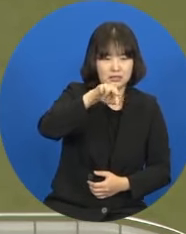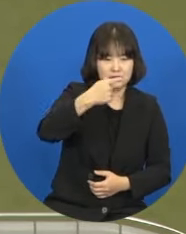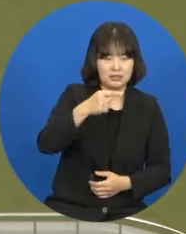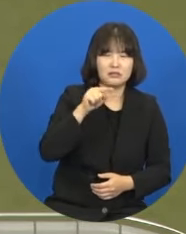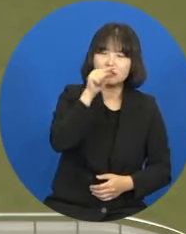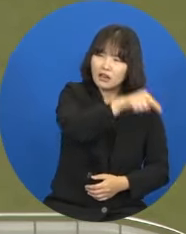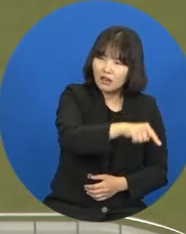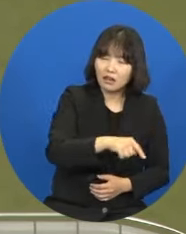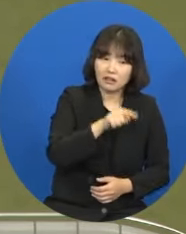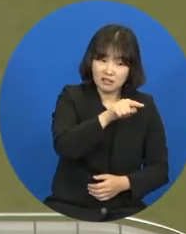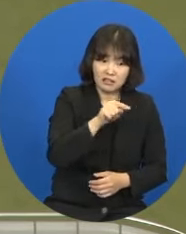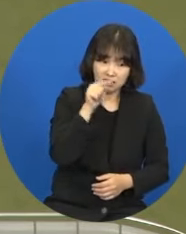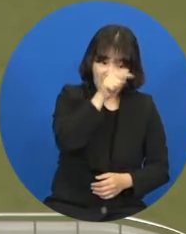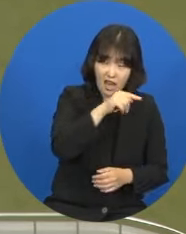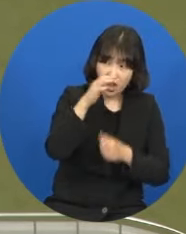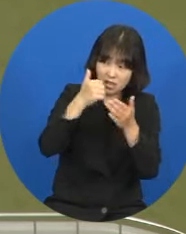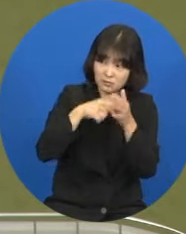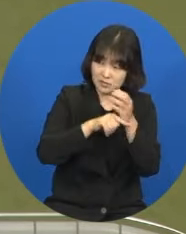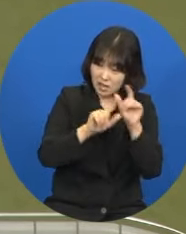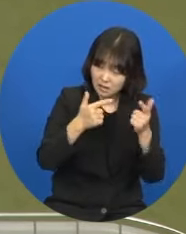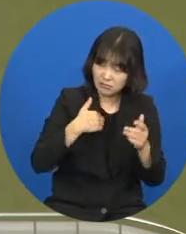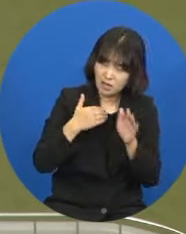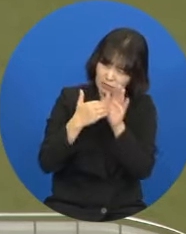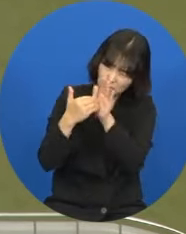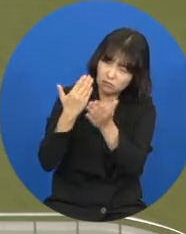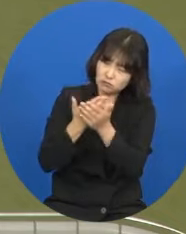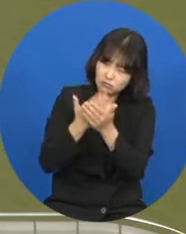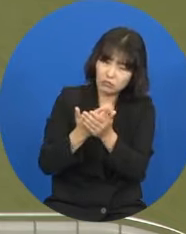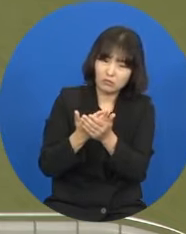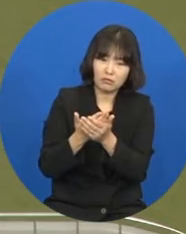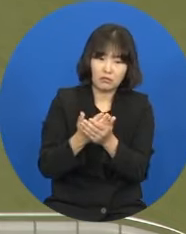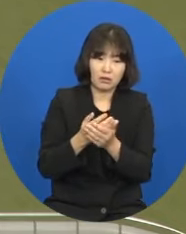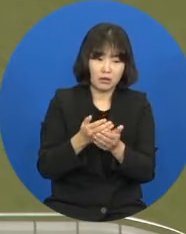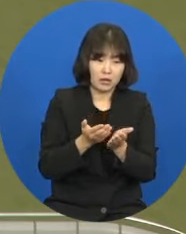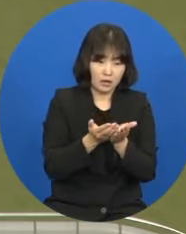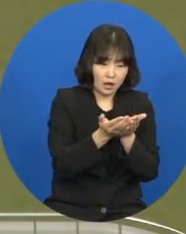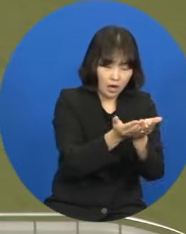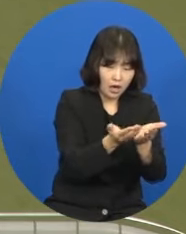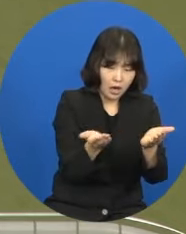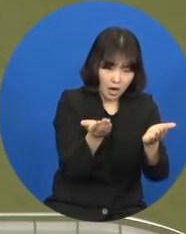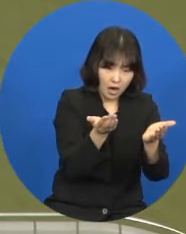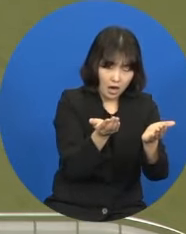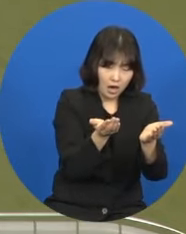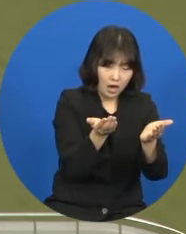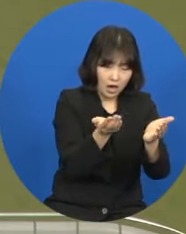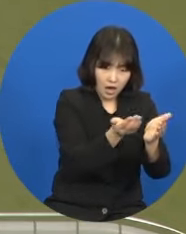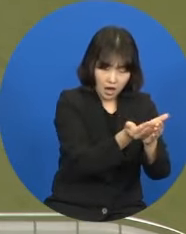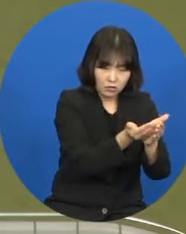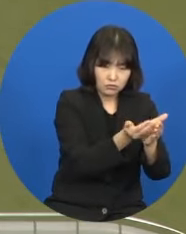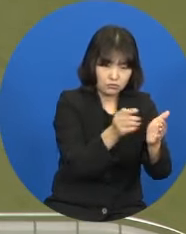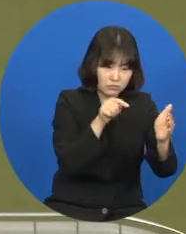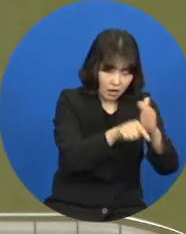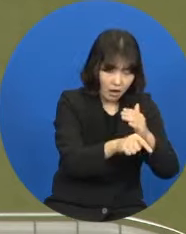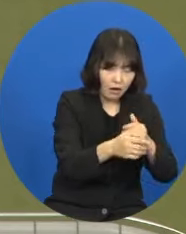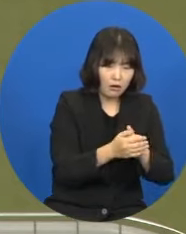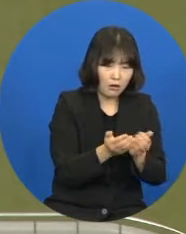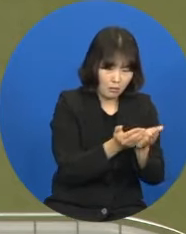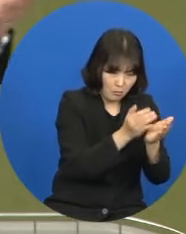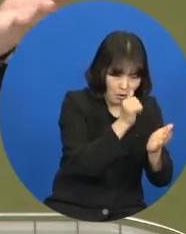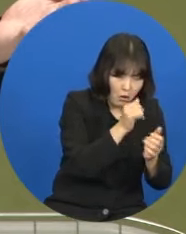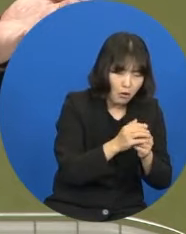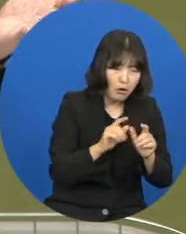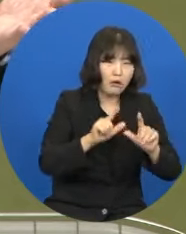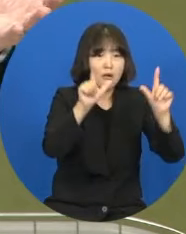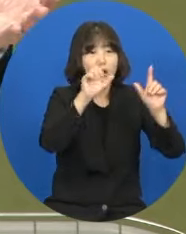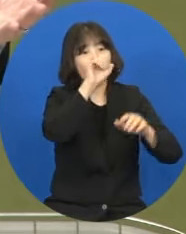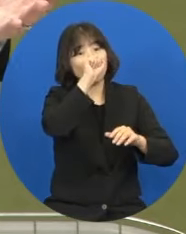하나님처럼 막아주십시오 한국에 갔더니 마침 배도 있어 선원들도 있어 날씨도 너무 좋은 거예 모든 것이